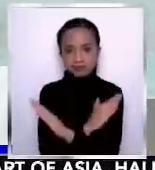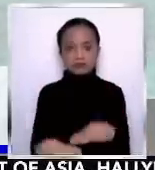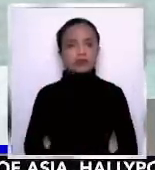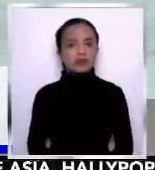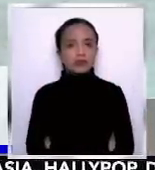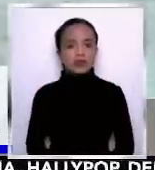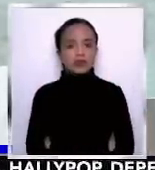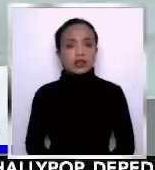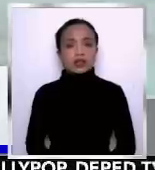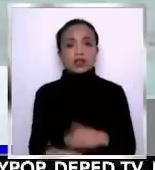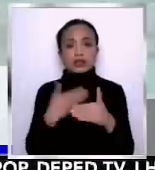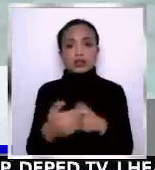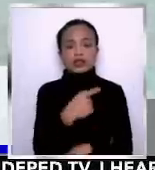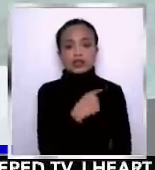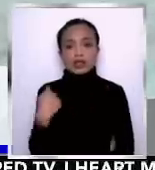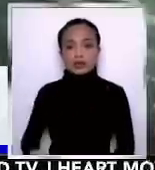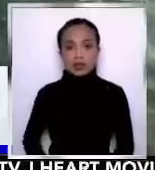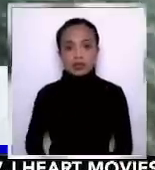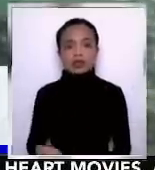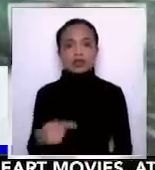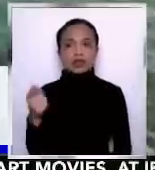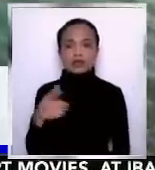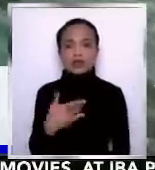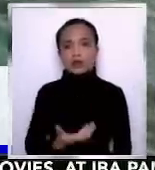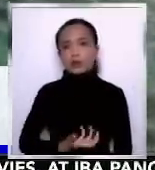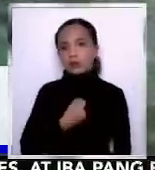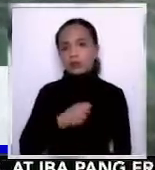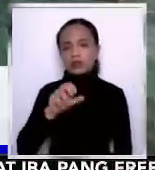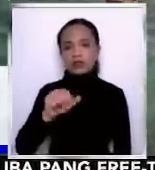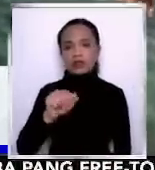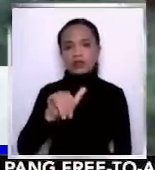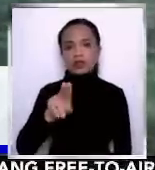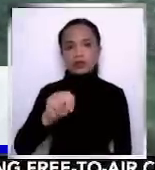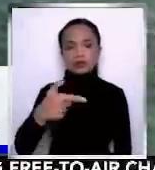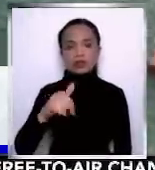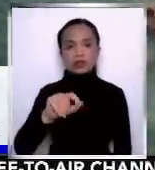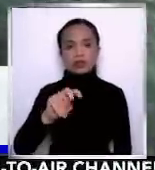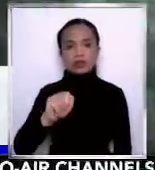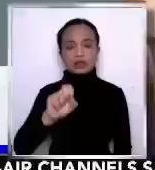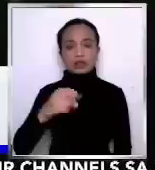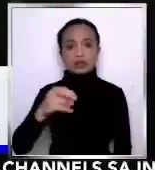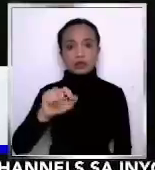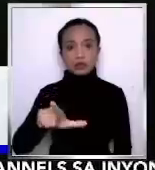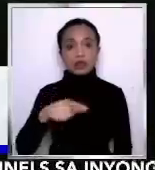din ng China ang Ayungin Shoal at ilang beses na tinangkang harangin ng Chinese Coast Guard ang mga resupply mission dito.